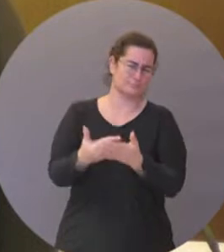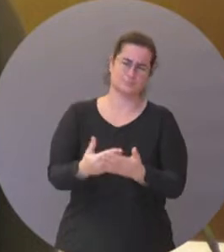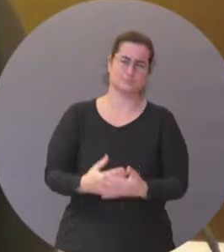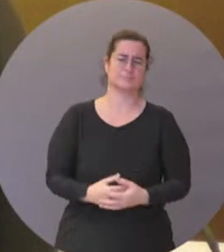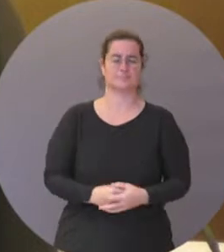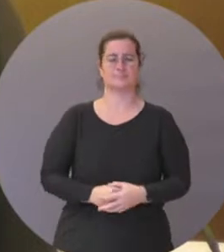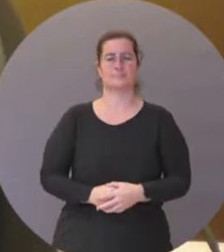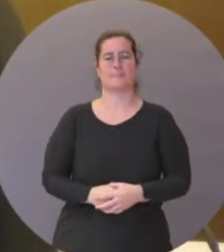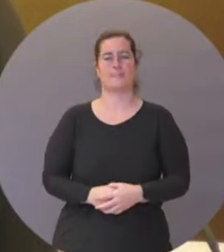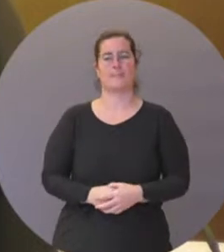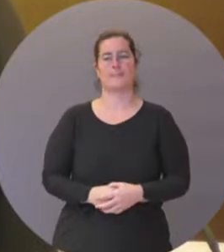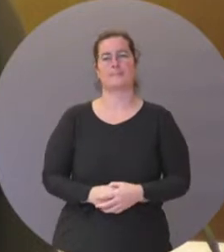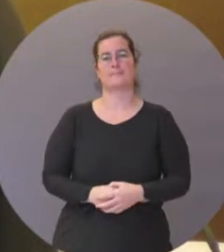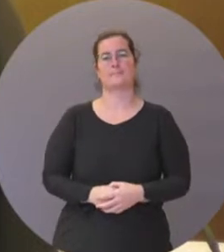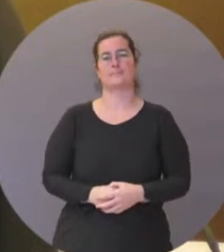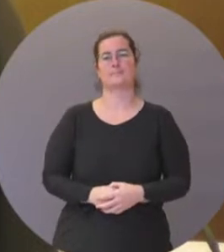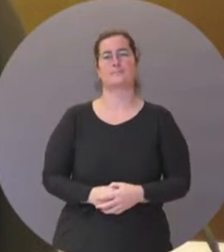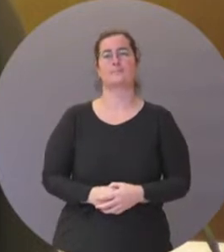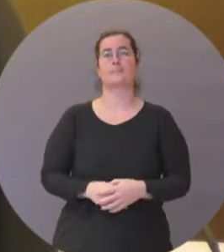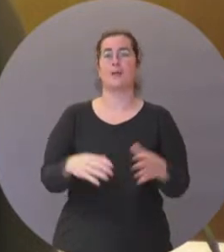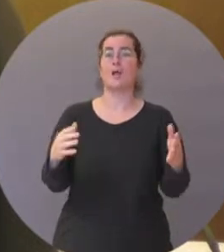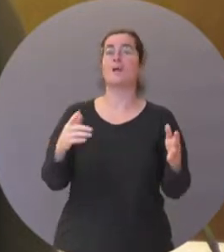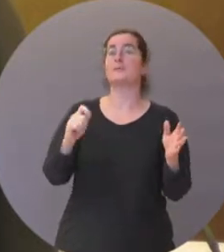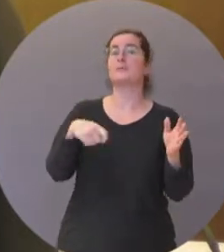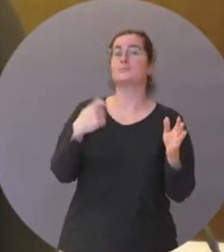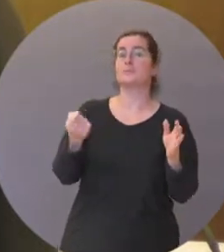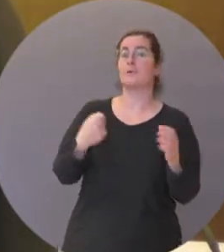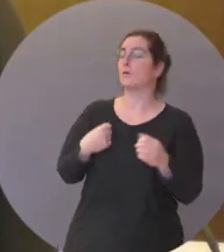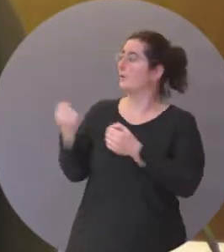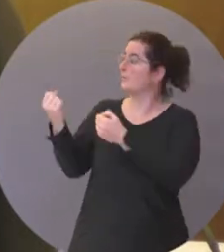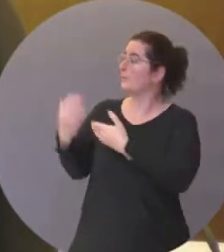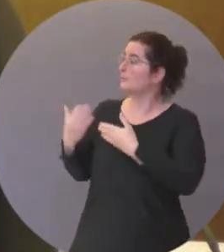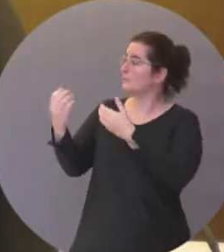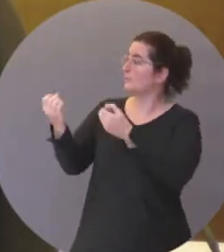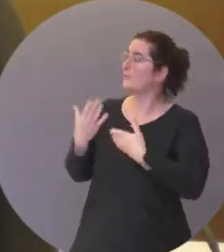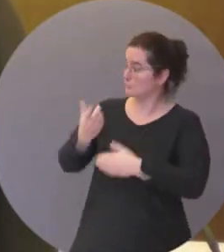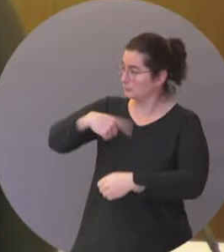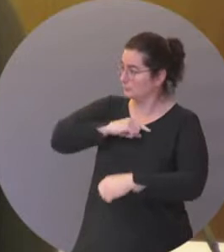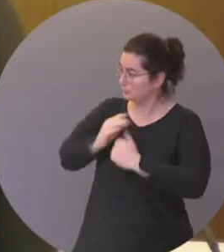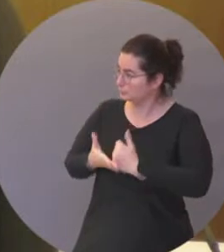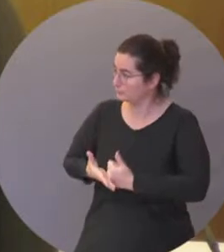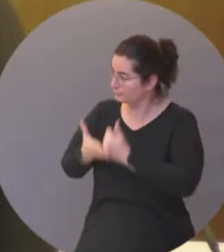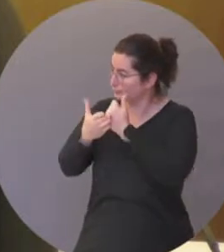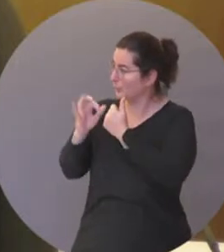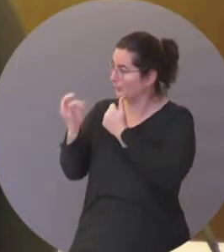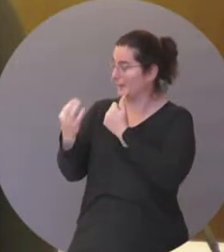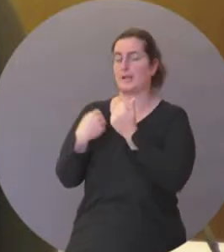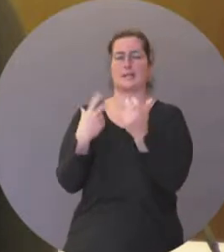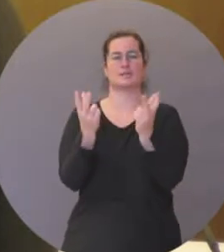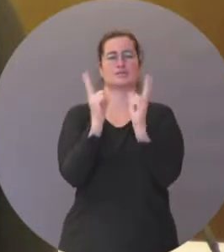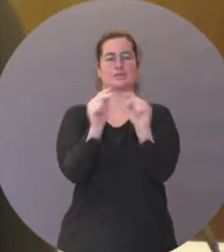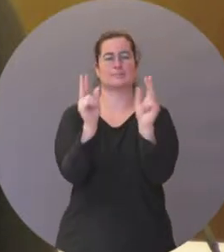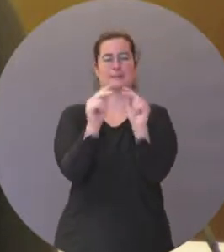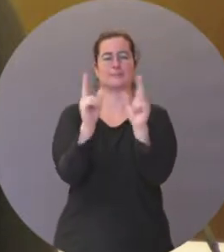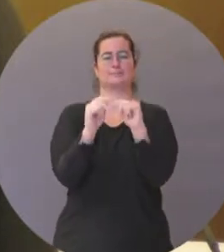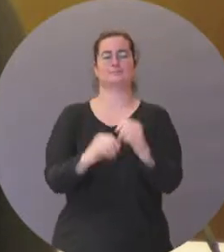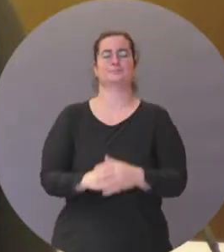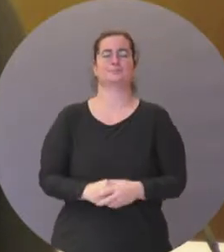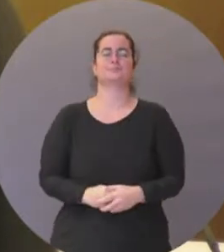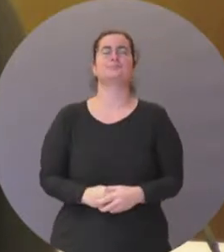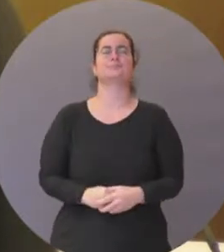les deux points qui ont été proposés bien entendu nous les soutenons mais je vais je vais expliquer les écologistes